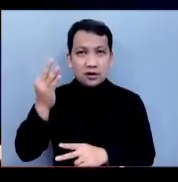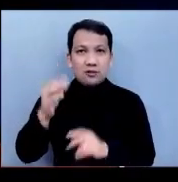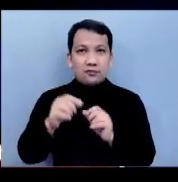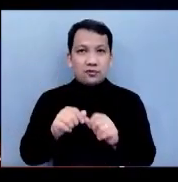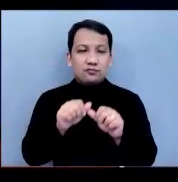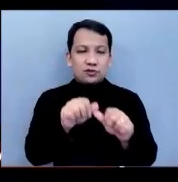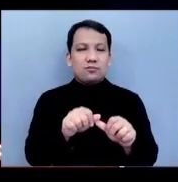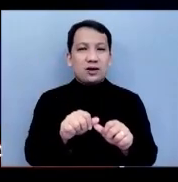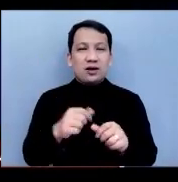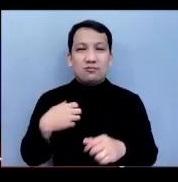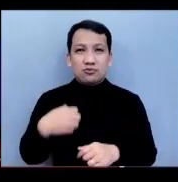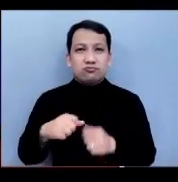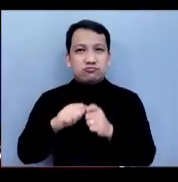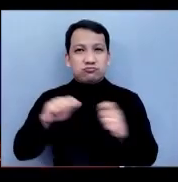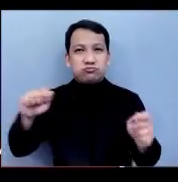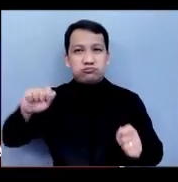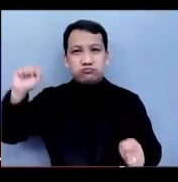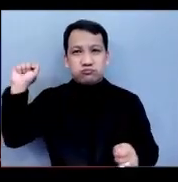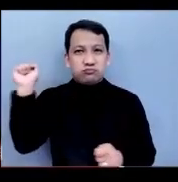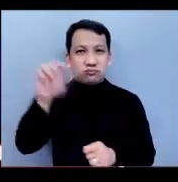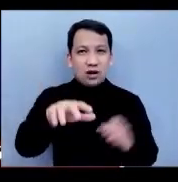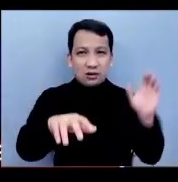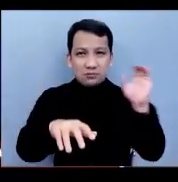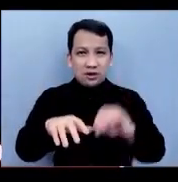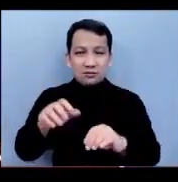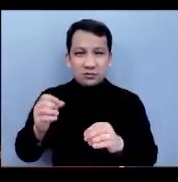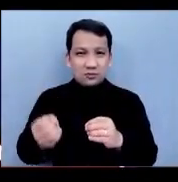ng paghahagis ng tear gas.